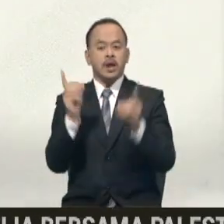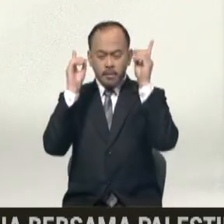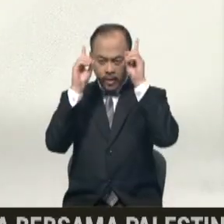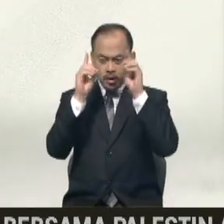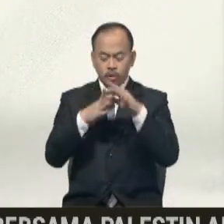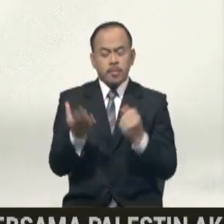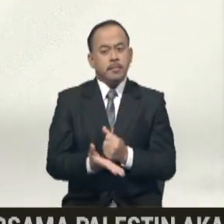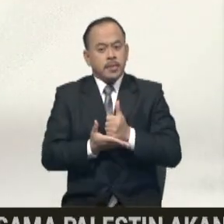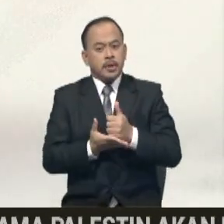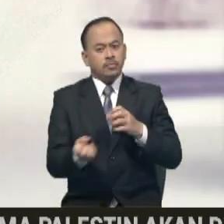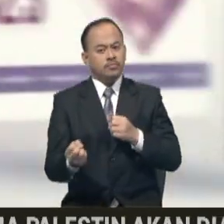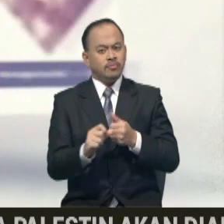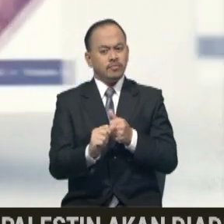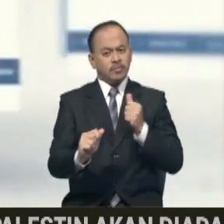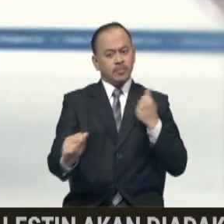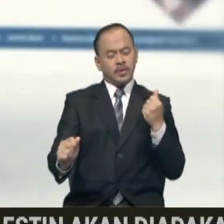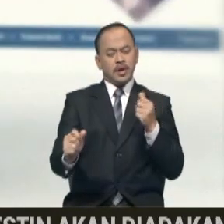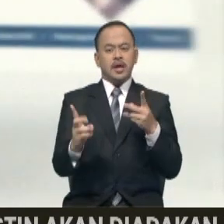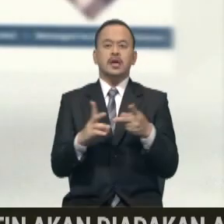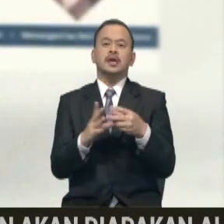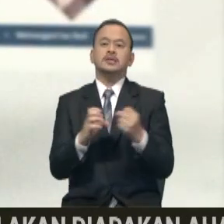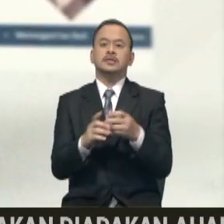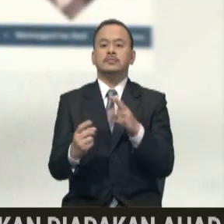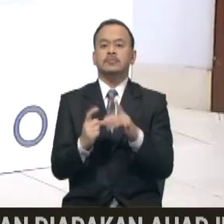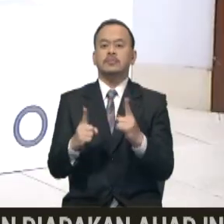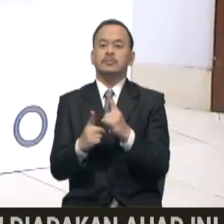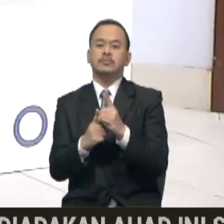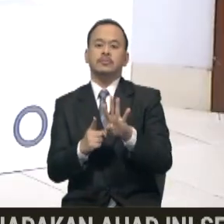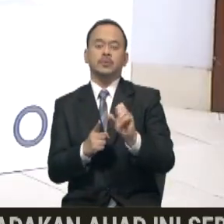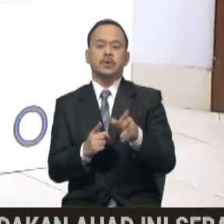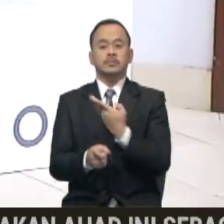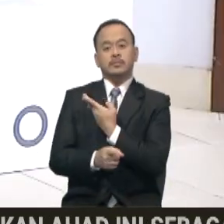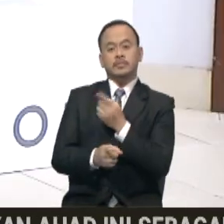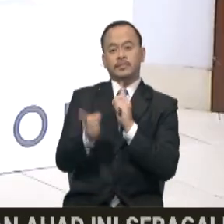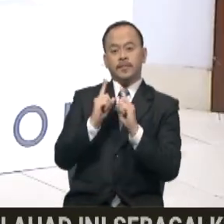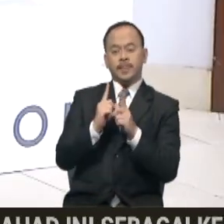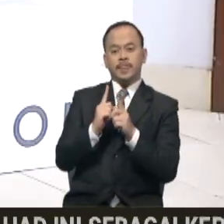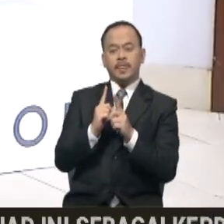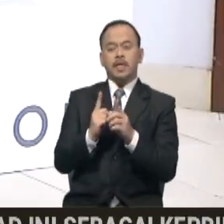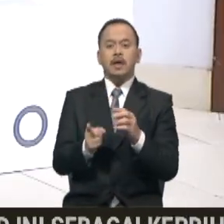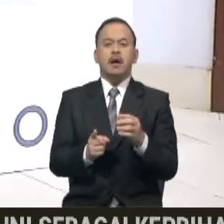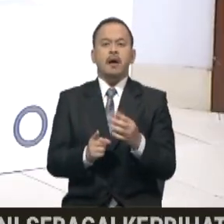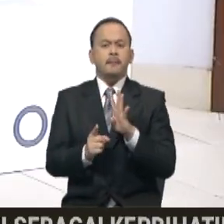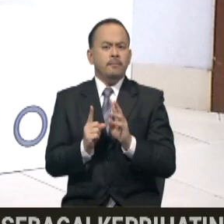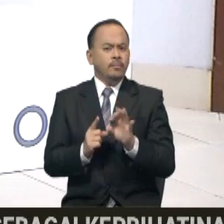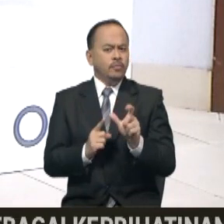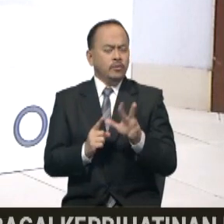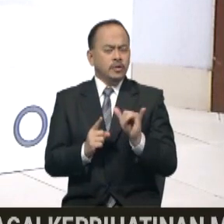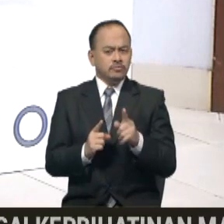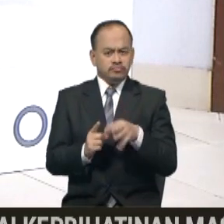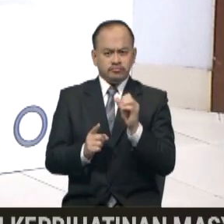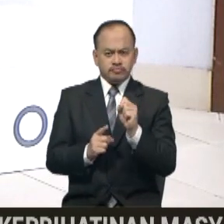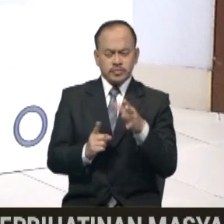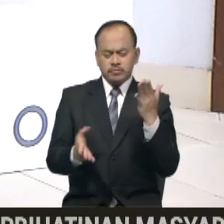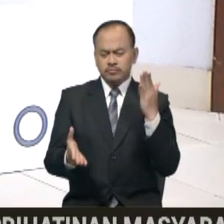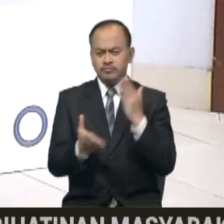dalam membantu mengelakkan kejadian buli. Kementerian Pendidikan melihat buli ini secara serius dan juga